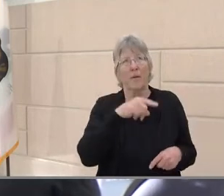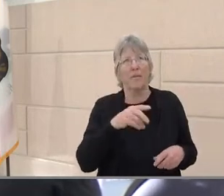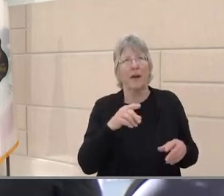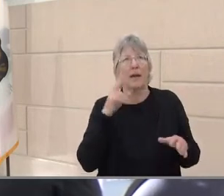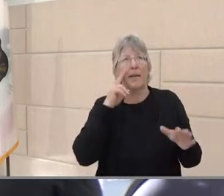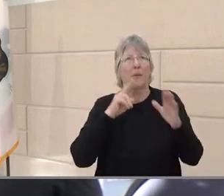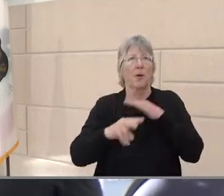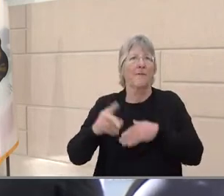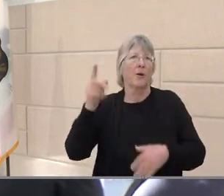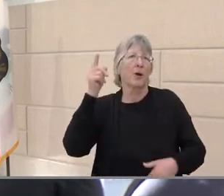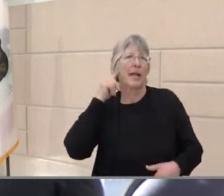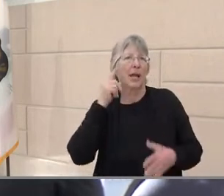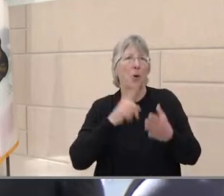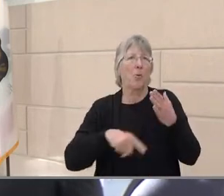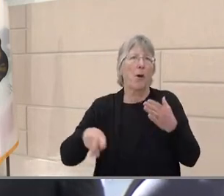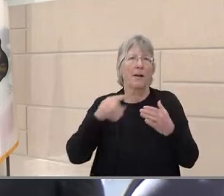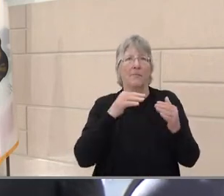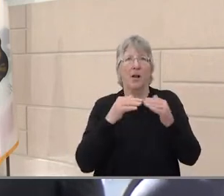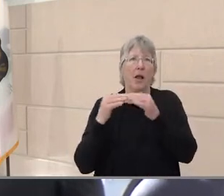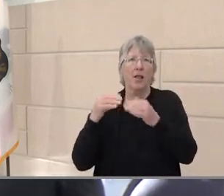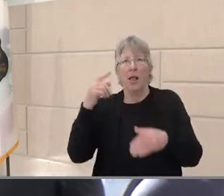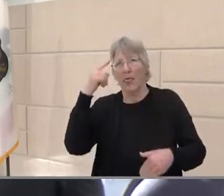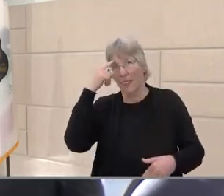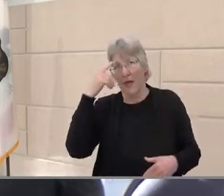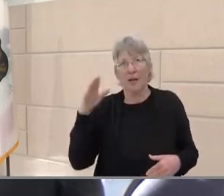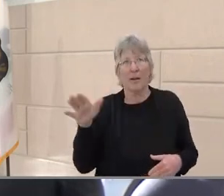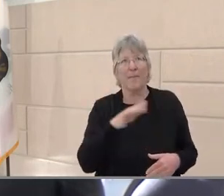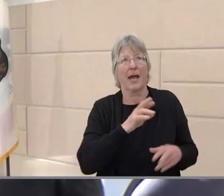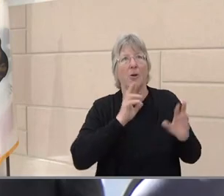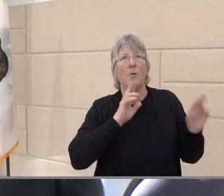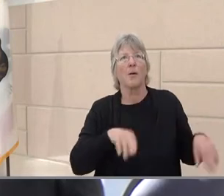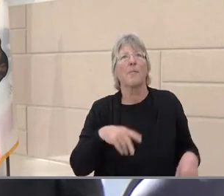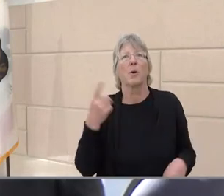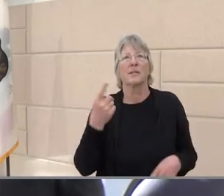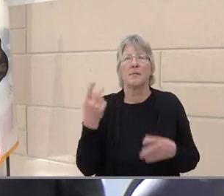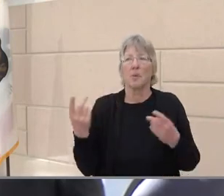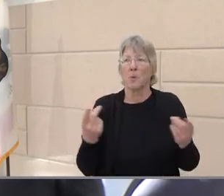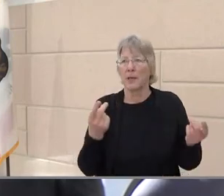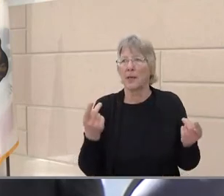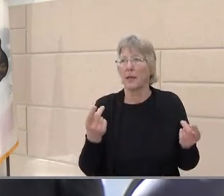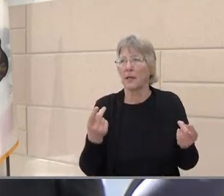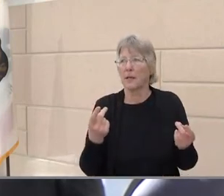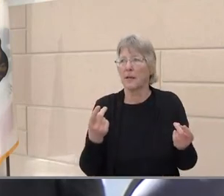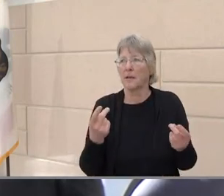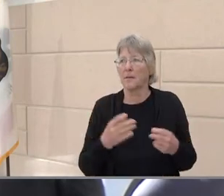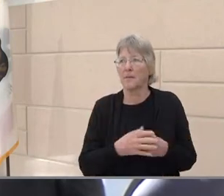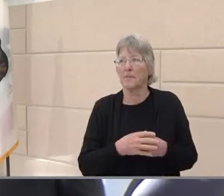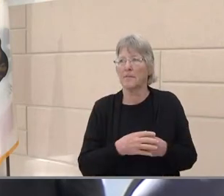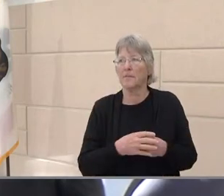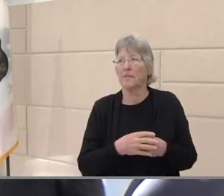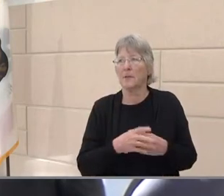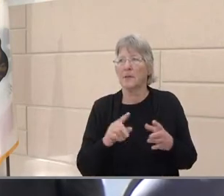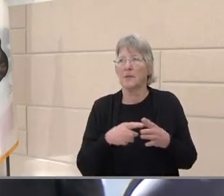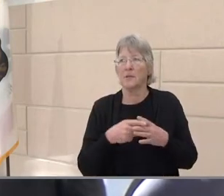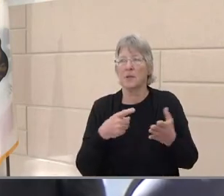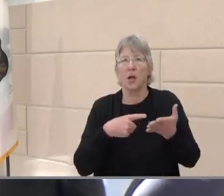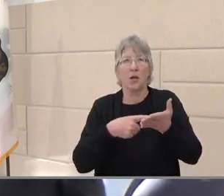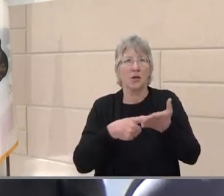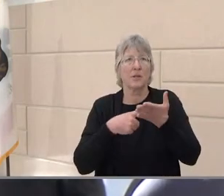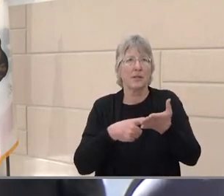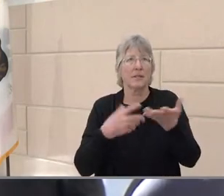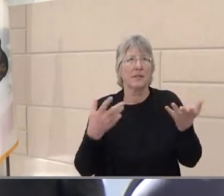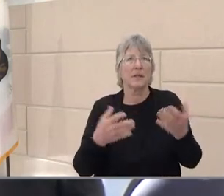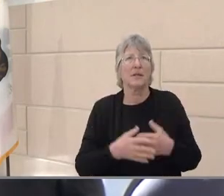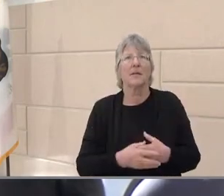ប៉ុន្តែអ្នកស្រីនឹងរងចាំទទួលបើកការពិគ្រោះជាមួយអ្នកធ្វើការជាមួយគ្នា